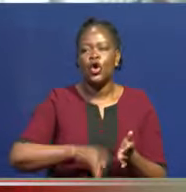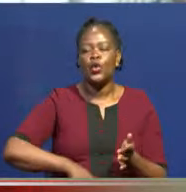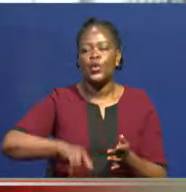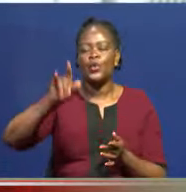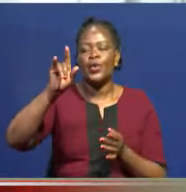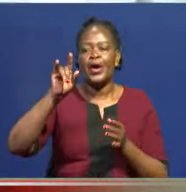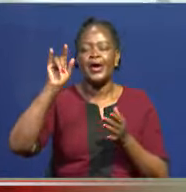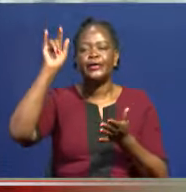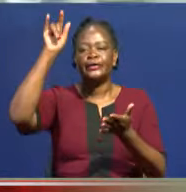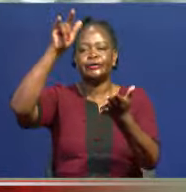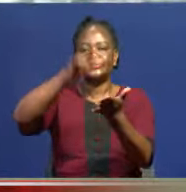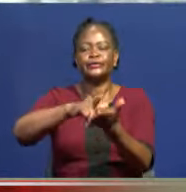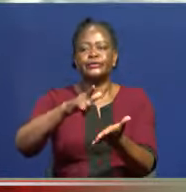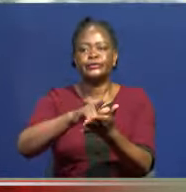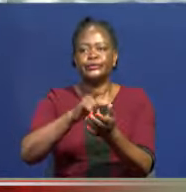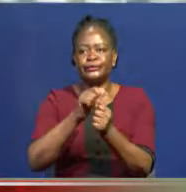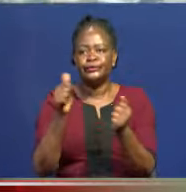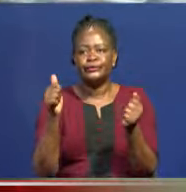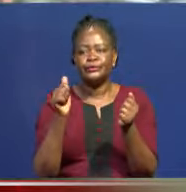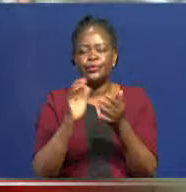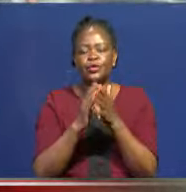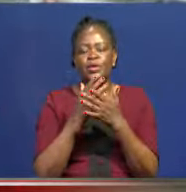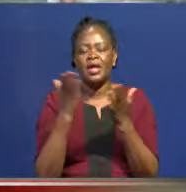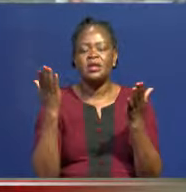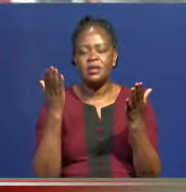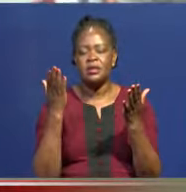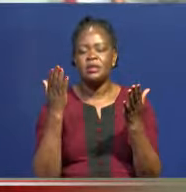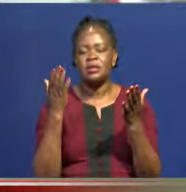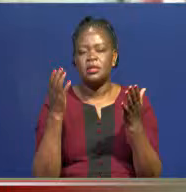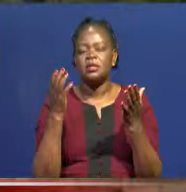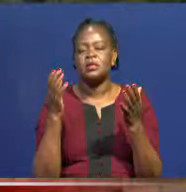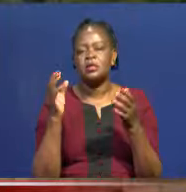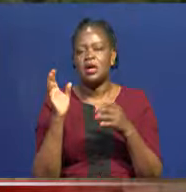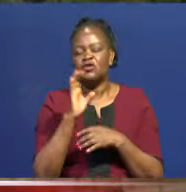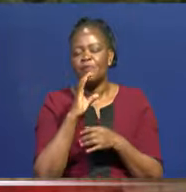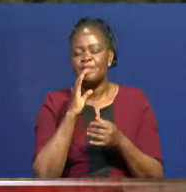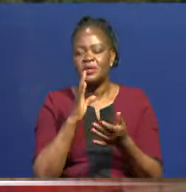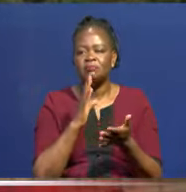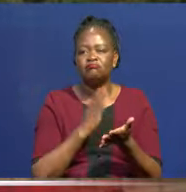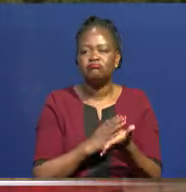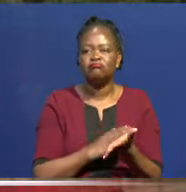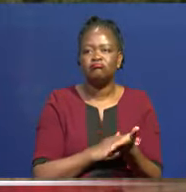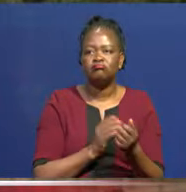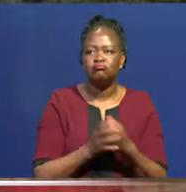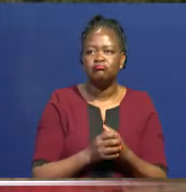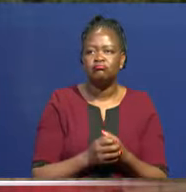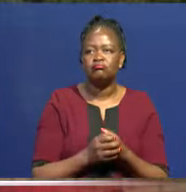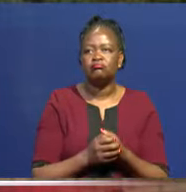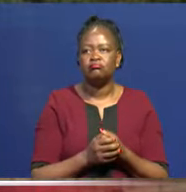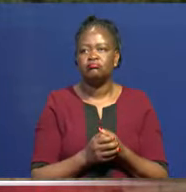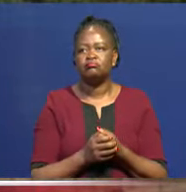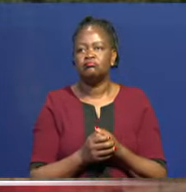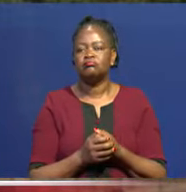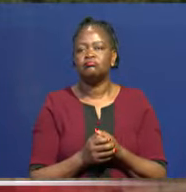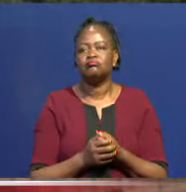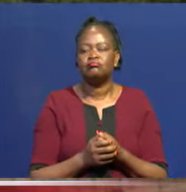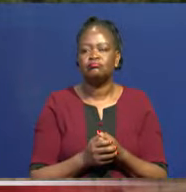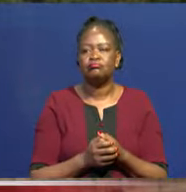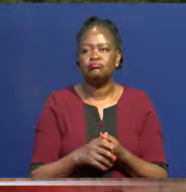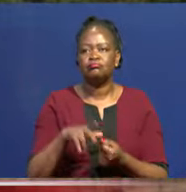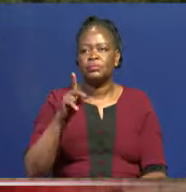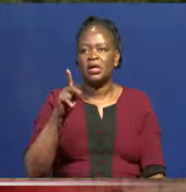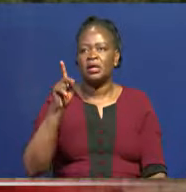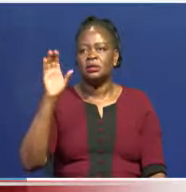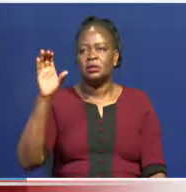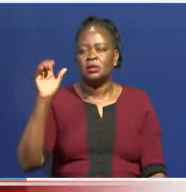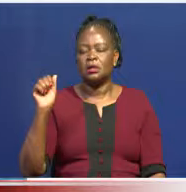ilitua salama pasi na abiria yote kujeruhiwa. Na huku hayo yakijiri, halmashauri ya usafiri wa angani nchini